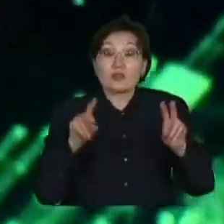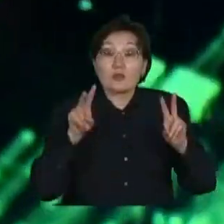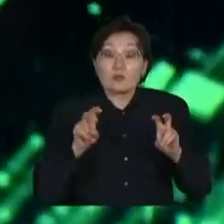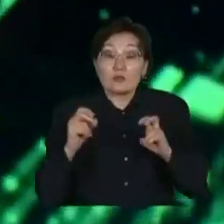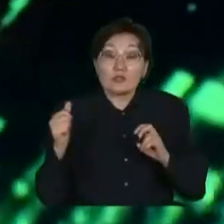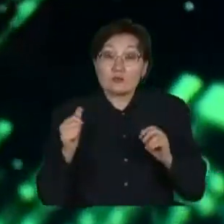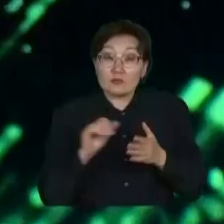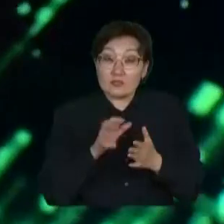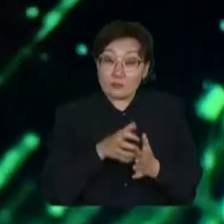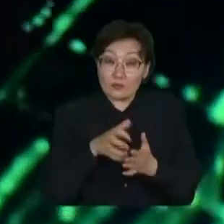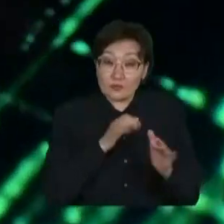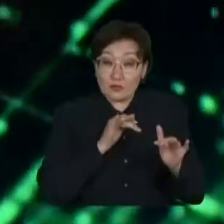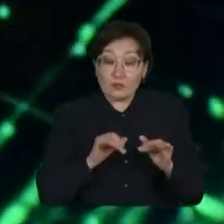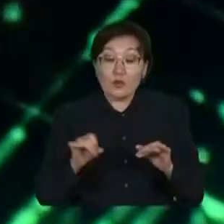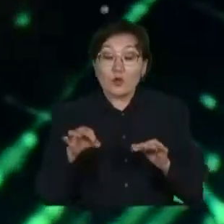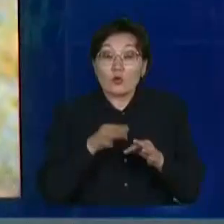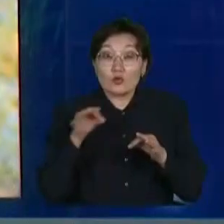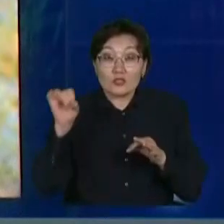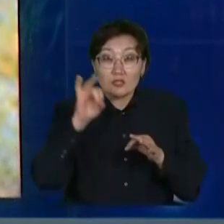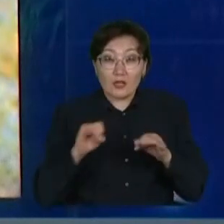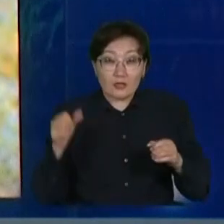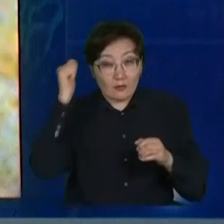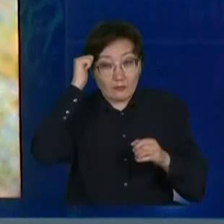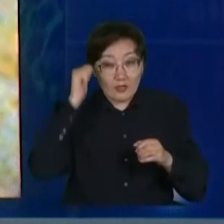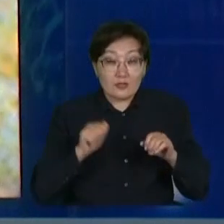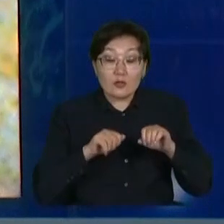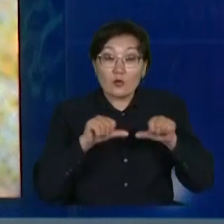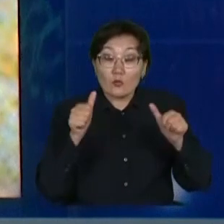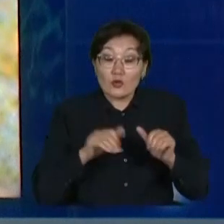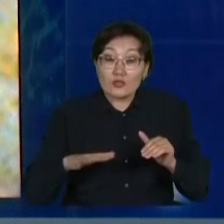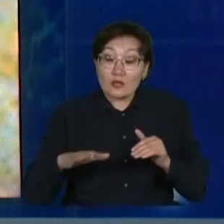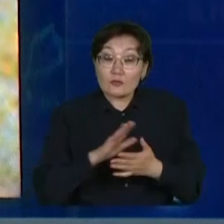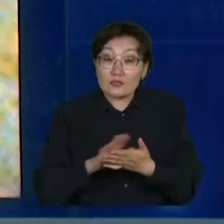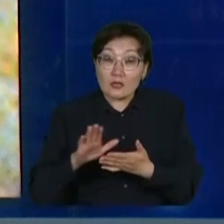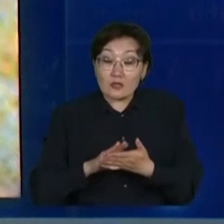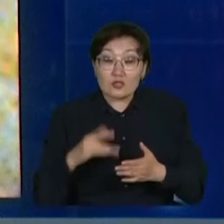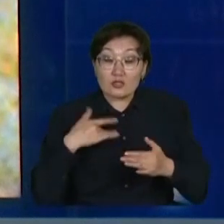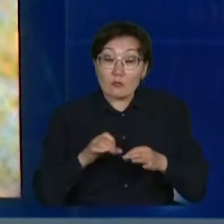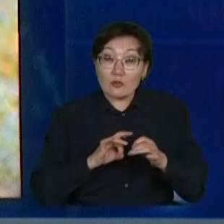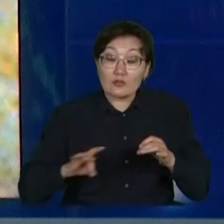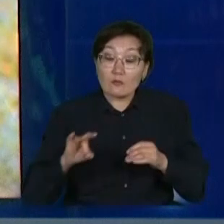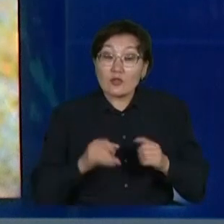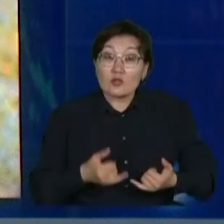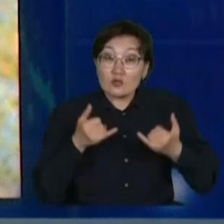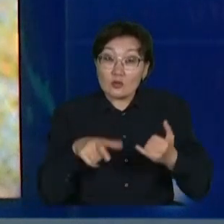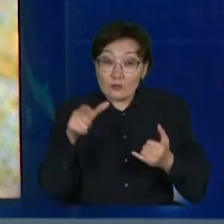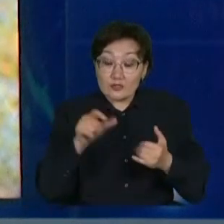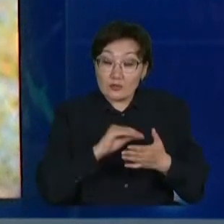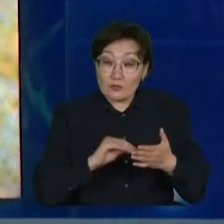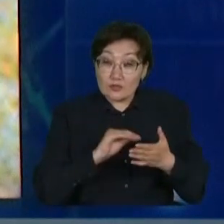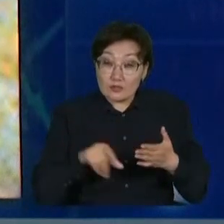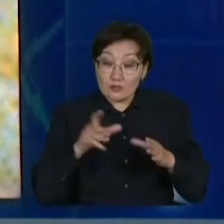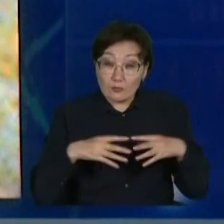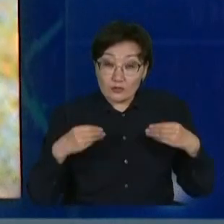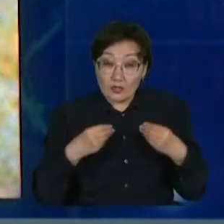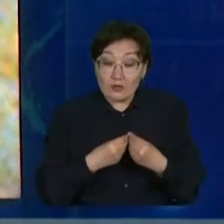өңірдегі тарихи мәдени орындар тазаланбақ. Күні кеше Жамбыл ауданының құрметті азаматтары, жазушылар одағының мүшелері мен аудандық